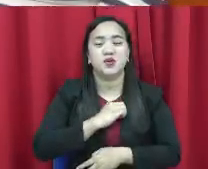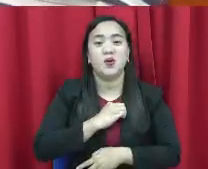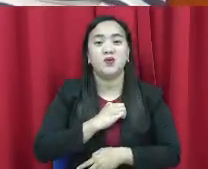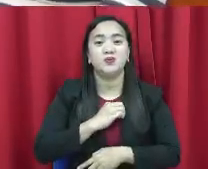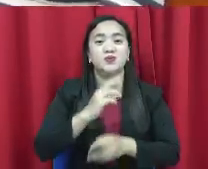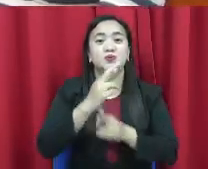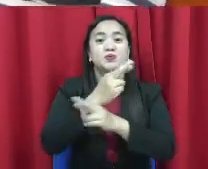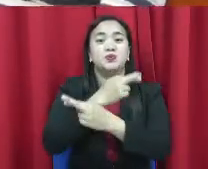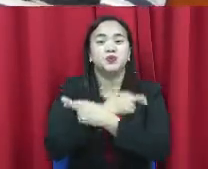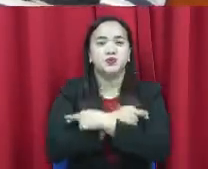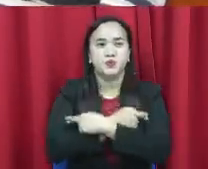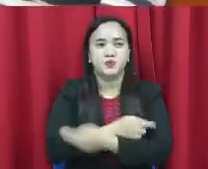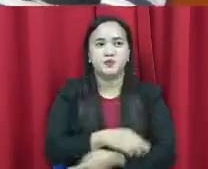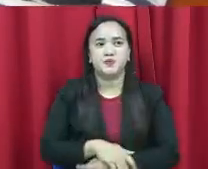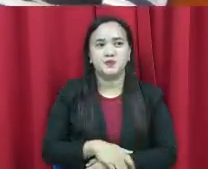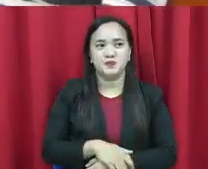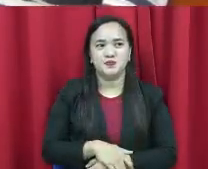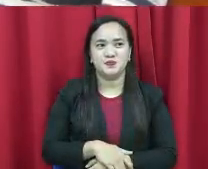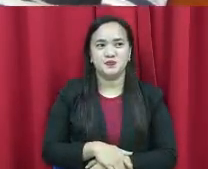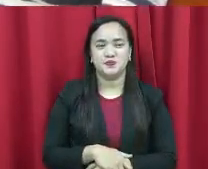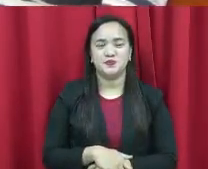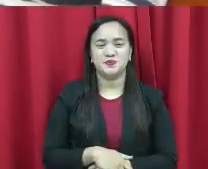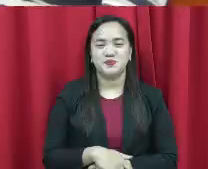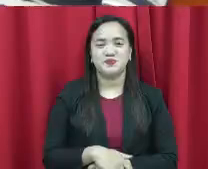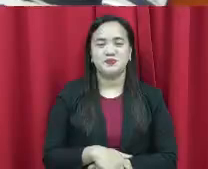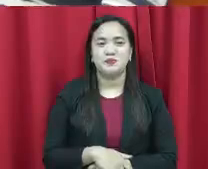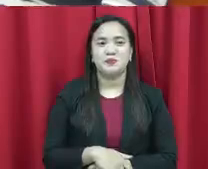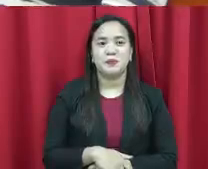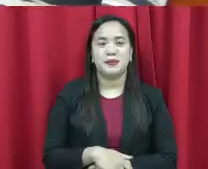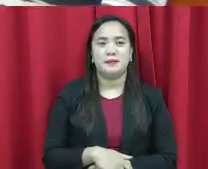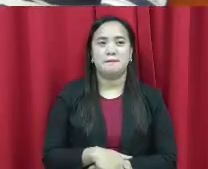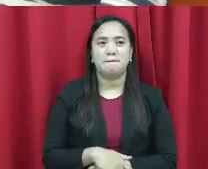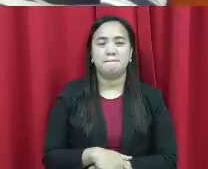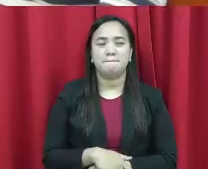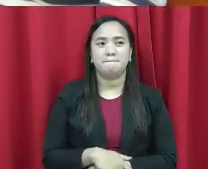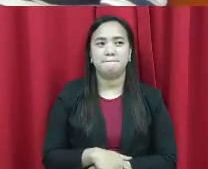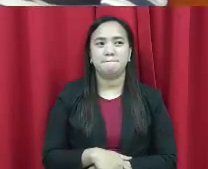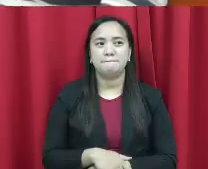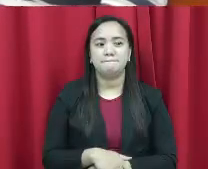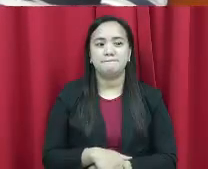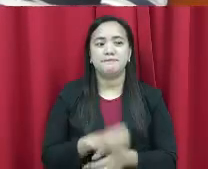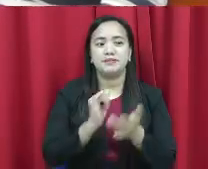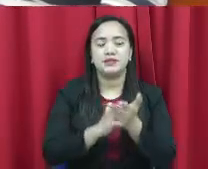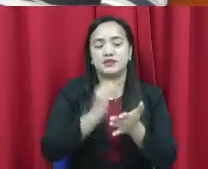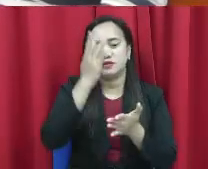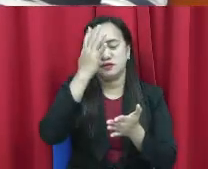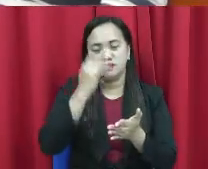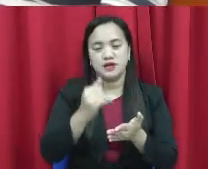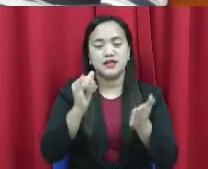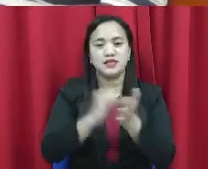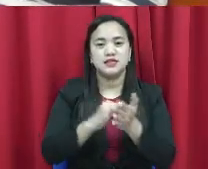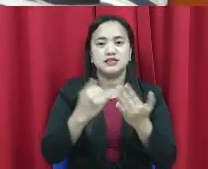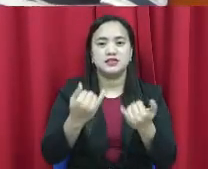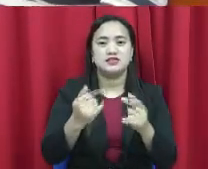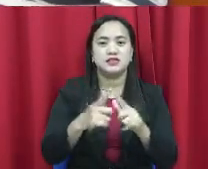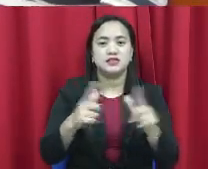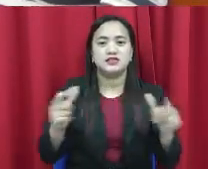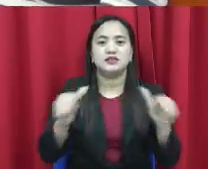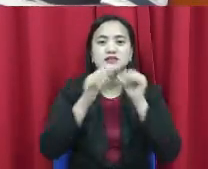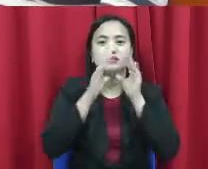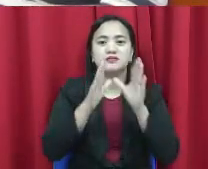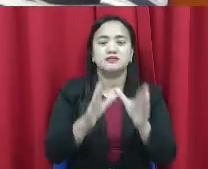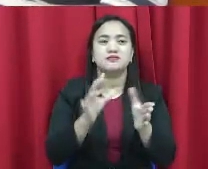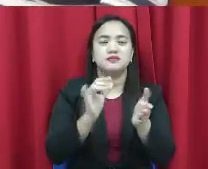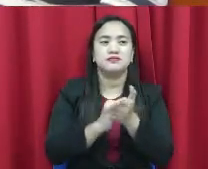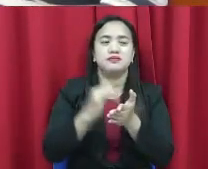kwarto na-maximize lahat ng mga kwarto eh kaya Salamat sa Yan po ay blessing na sabi ng ng ating mala Pastor na